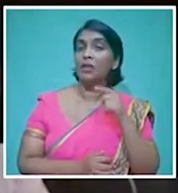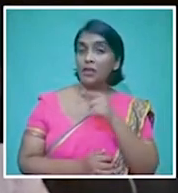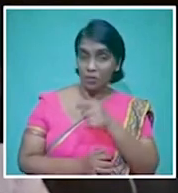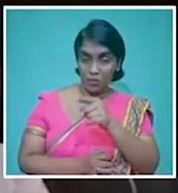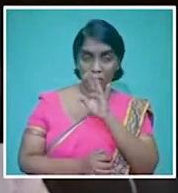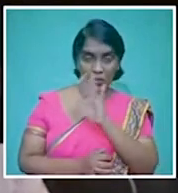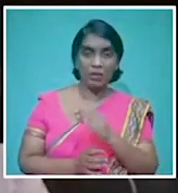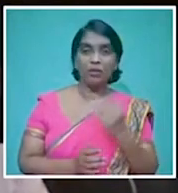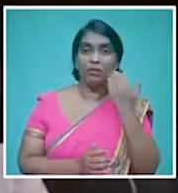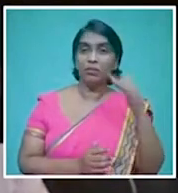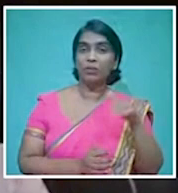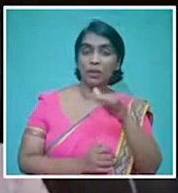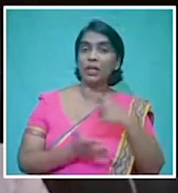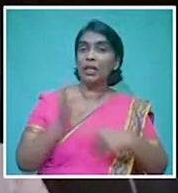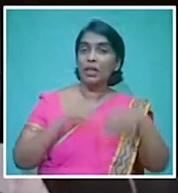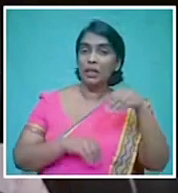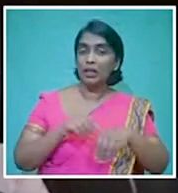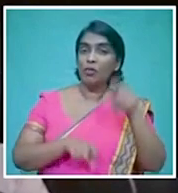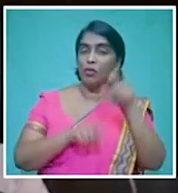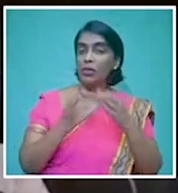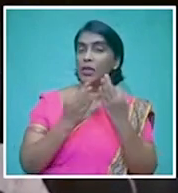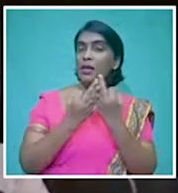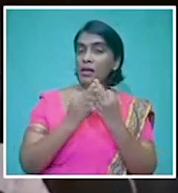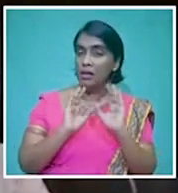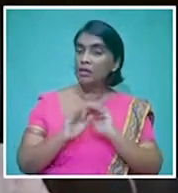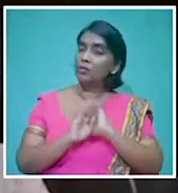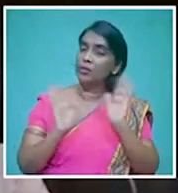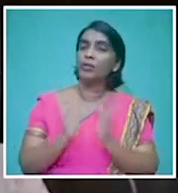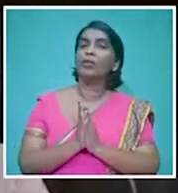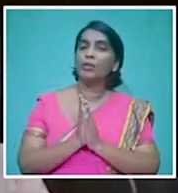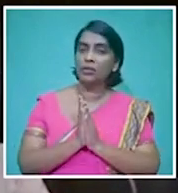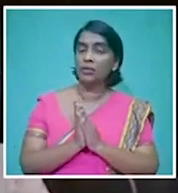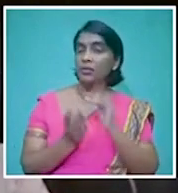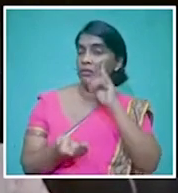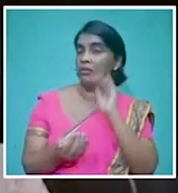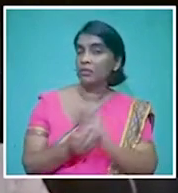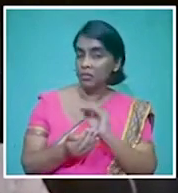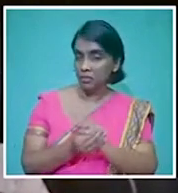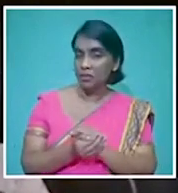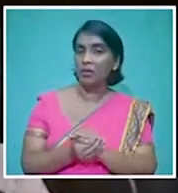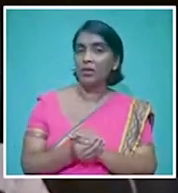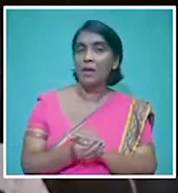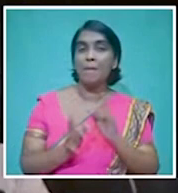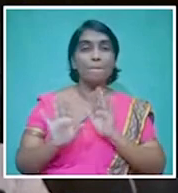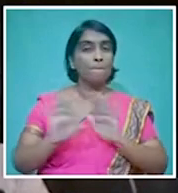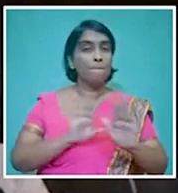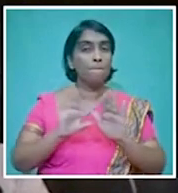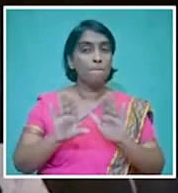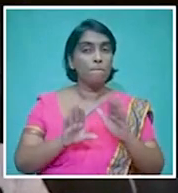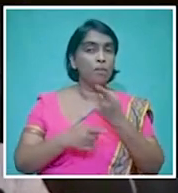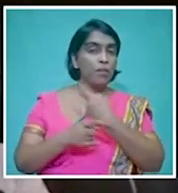ඔවුන් මේ සිවිල් දේශපාලන පුද්ගල නිදහස කියන සියලු දේම ආරක්ෂා කරන්නේ පාලක